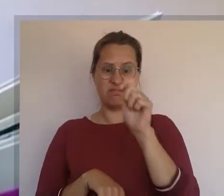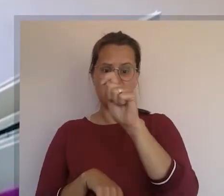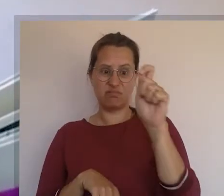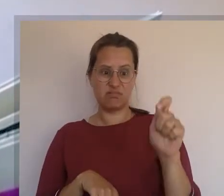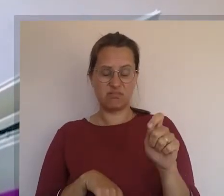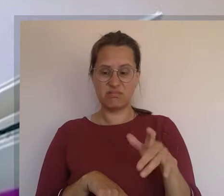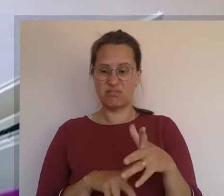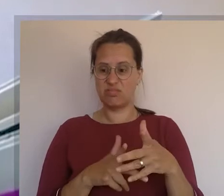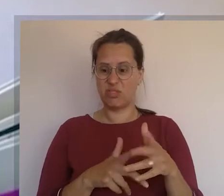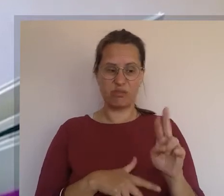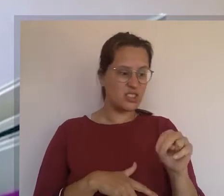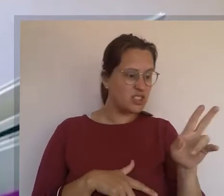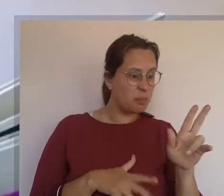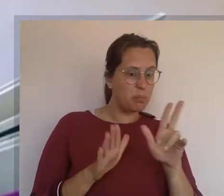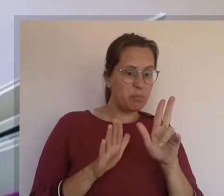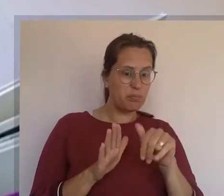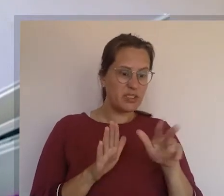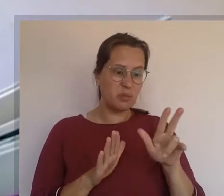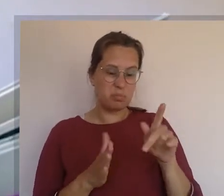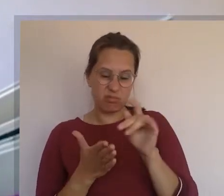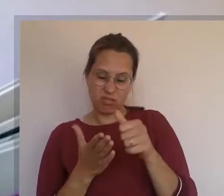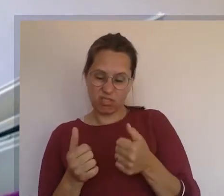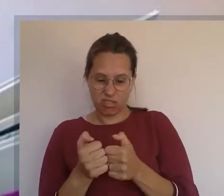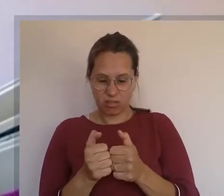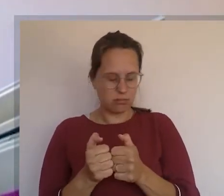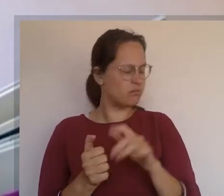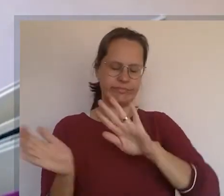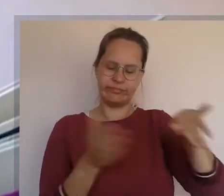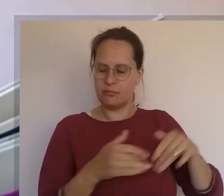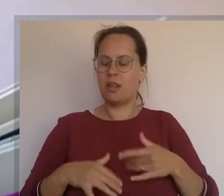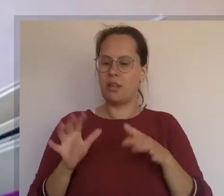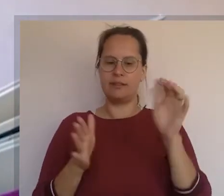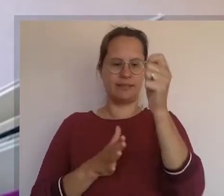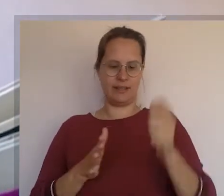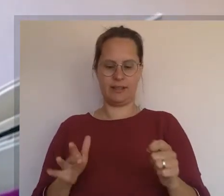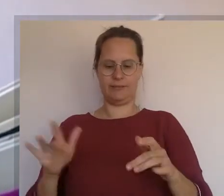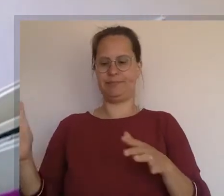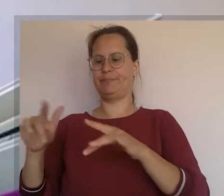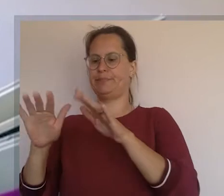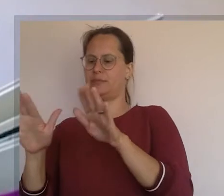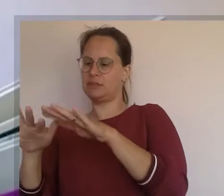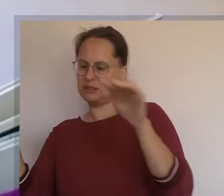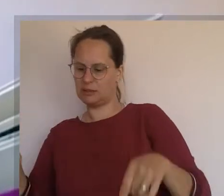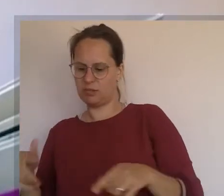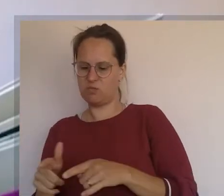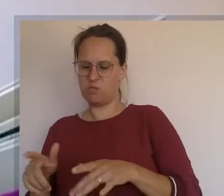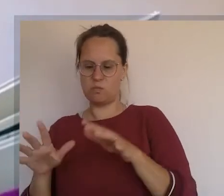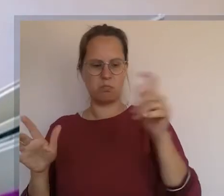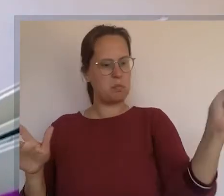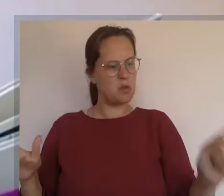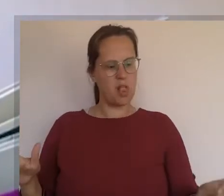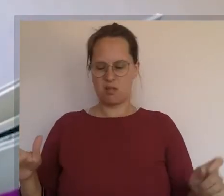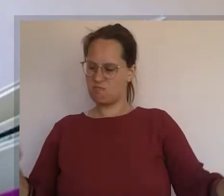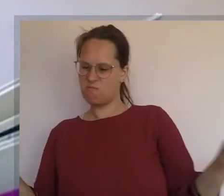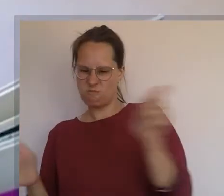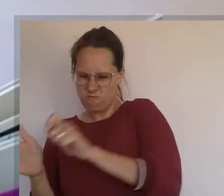Of WhatsAppen op mijn telefoon? Nou, nee, toch maar een tekening maken. Ze pakt haar schetsboek in haar potloden. Ze krast